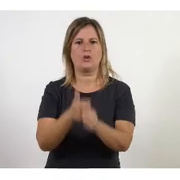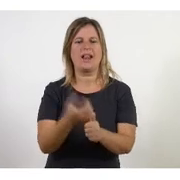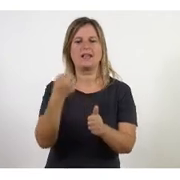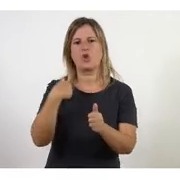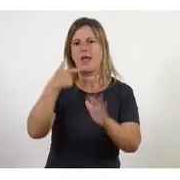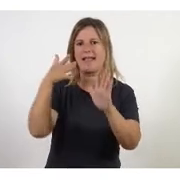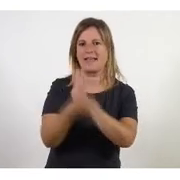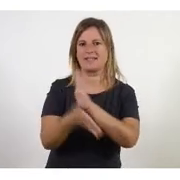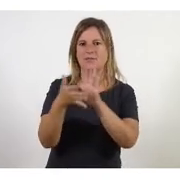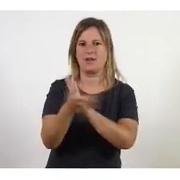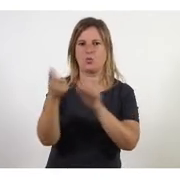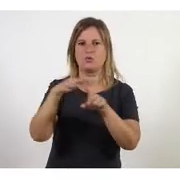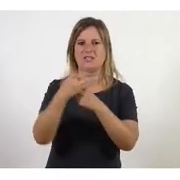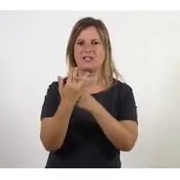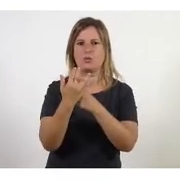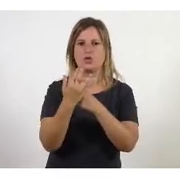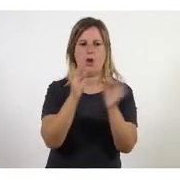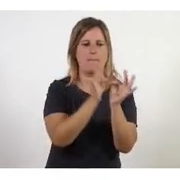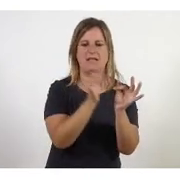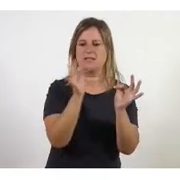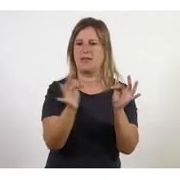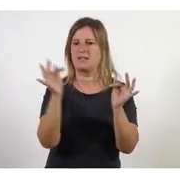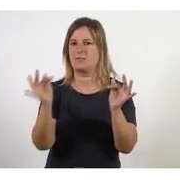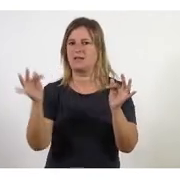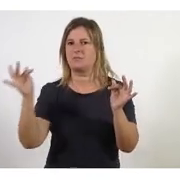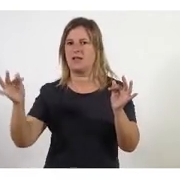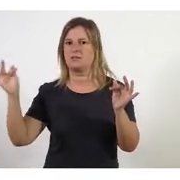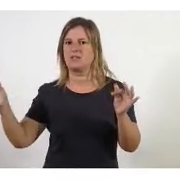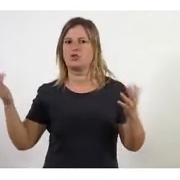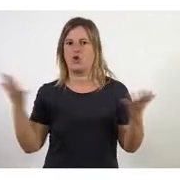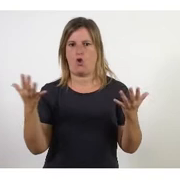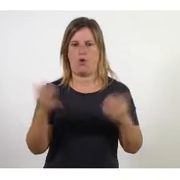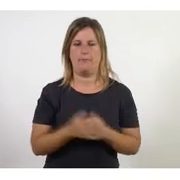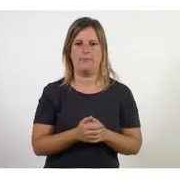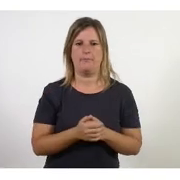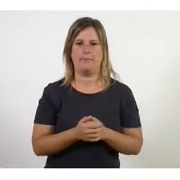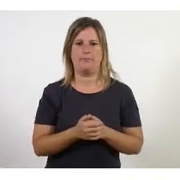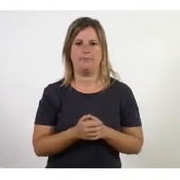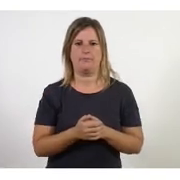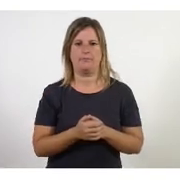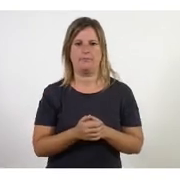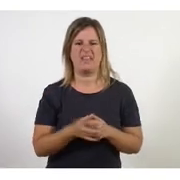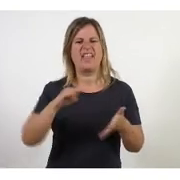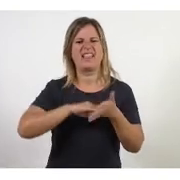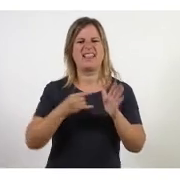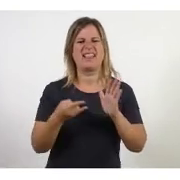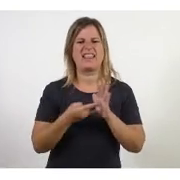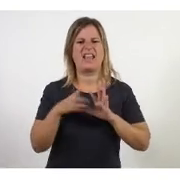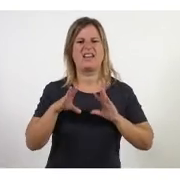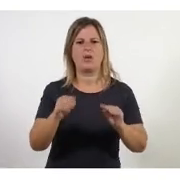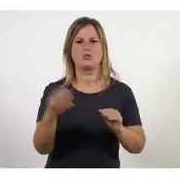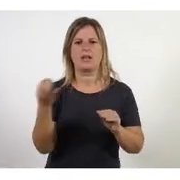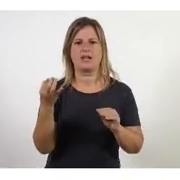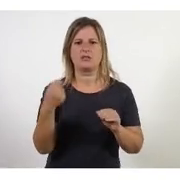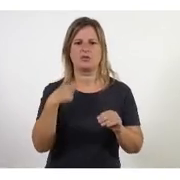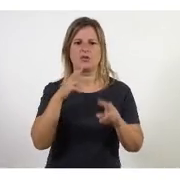a explicar una cosa pas a pas. Tots n'heu vist, segurament, moltíssims. Quines tècniques hem de dominar amb aquests tutorials? Aquí us